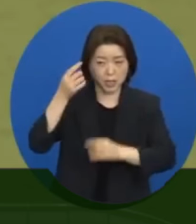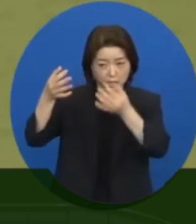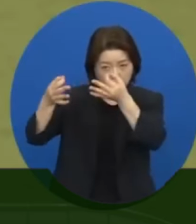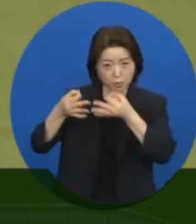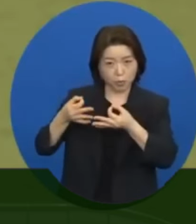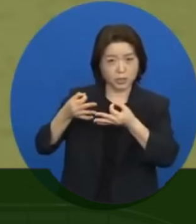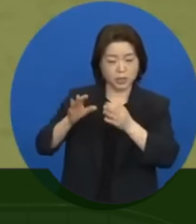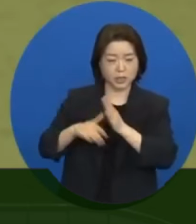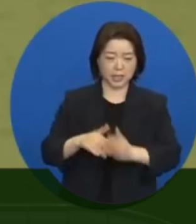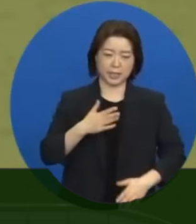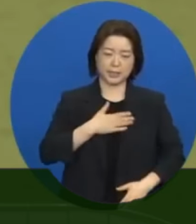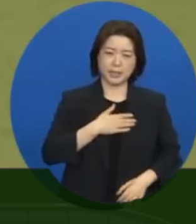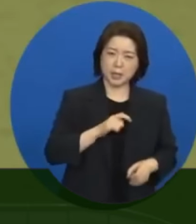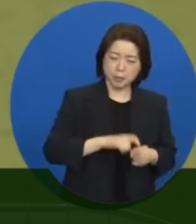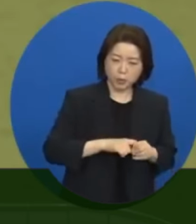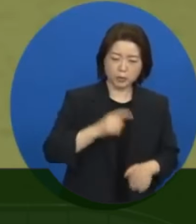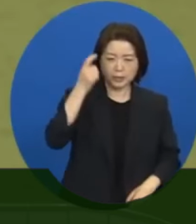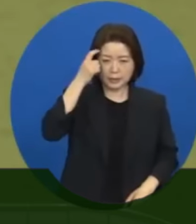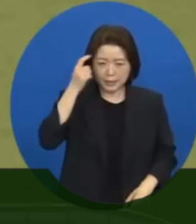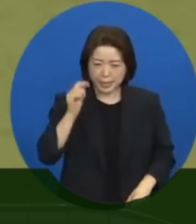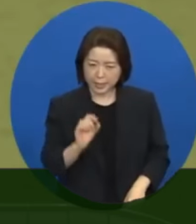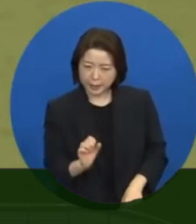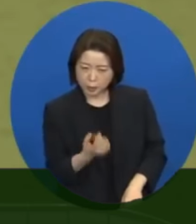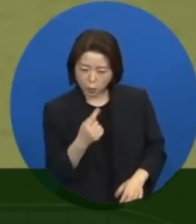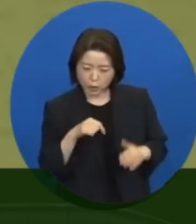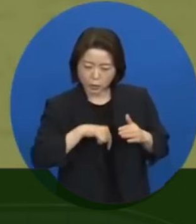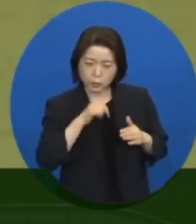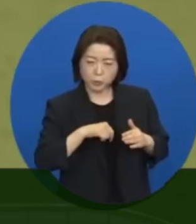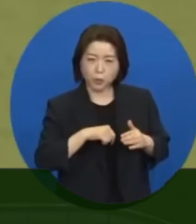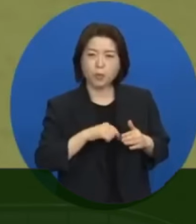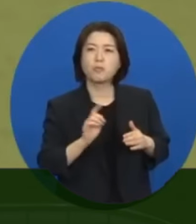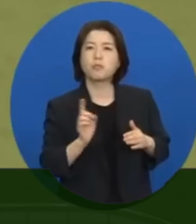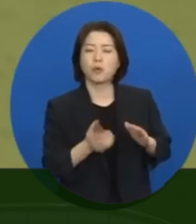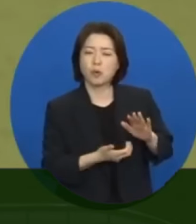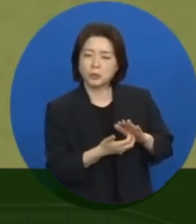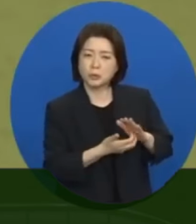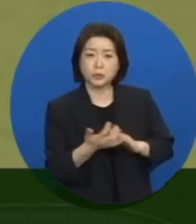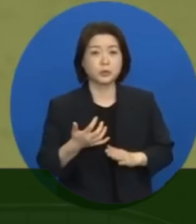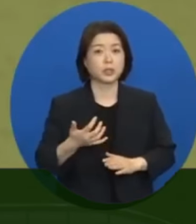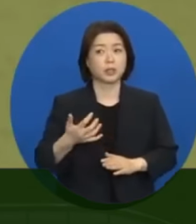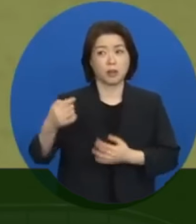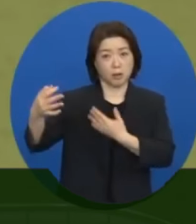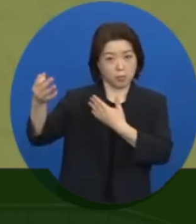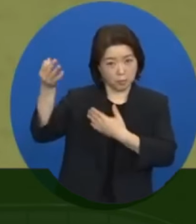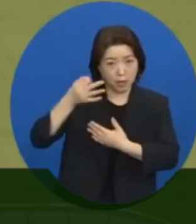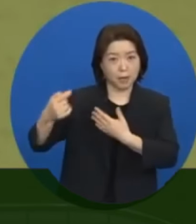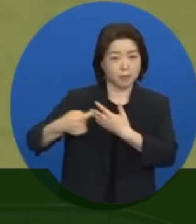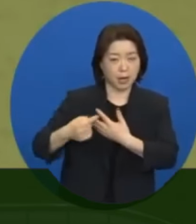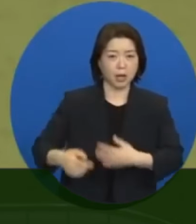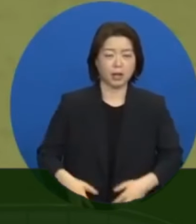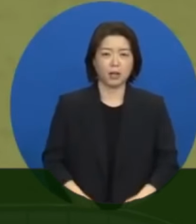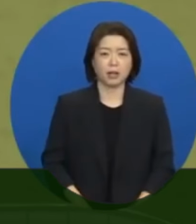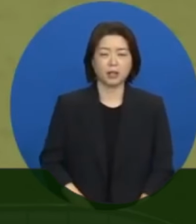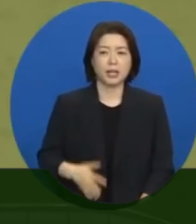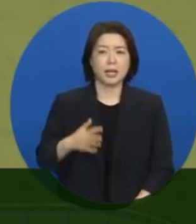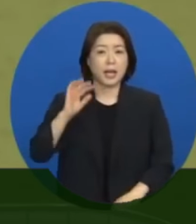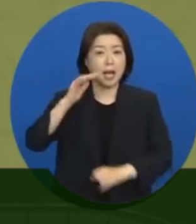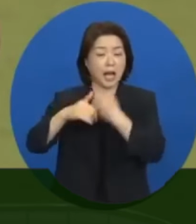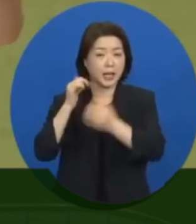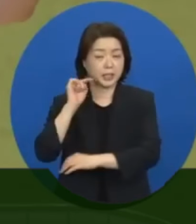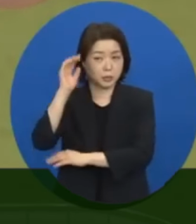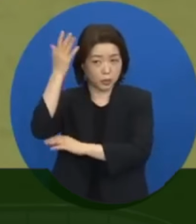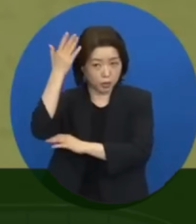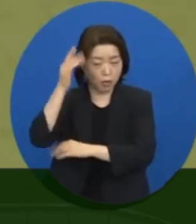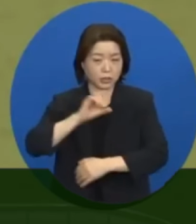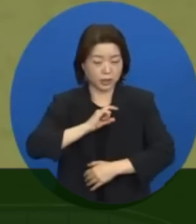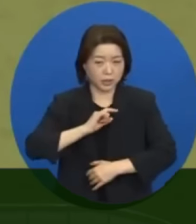우리 의도와 우리의 성향을 보신다는 거예요 아 얘가 내 이름과 영광을 추구하며 나갈 자인지 아니면 자신의